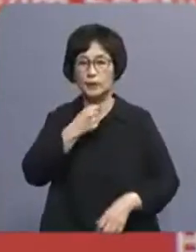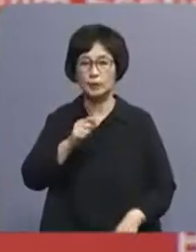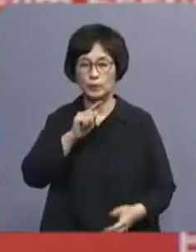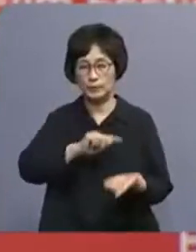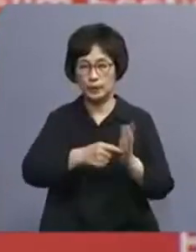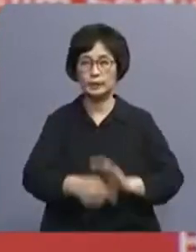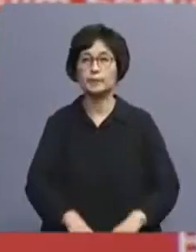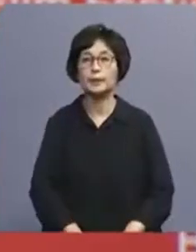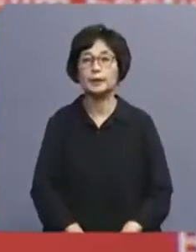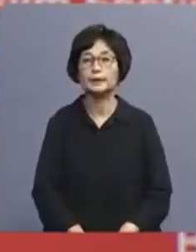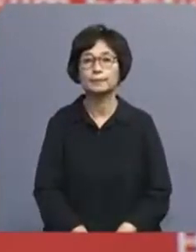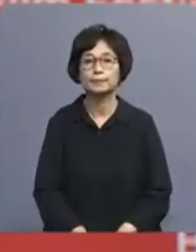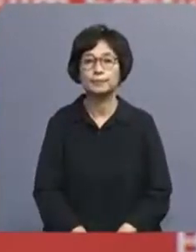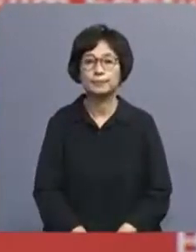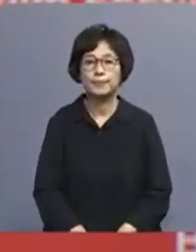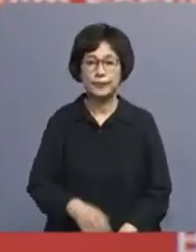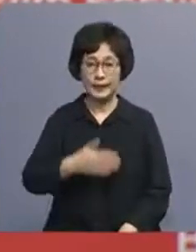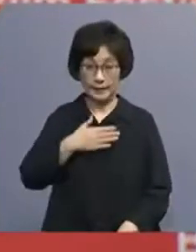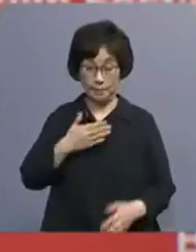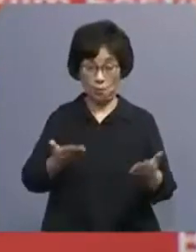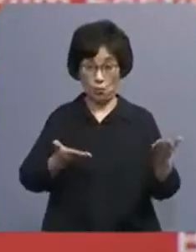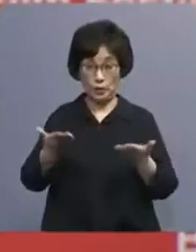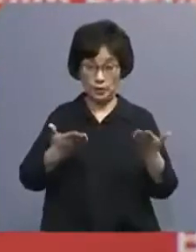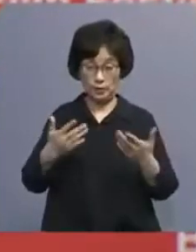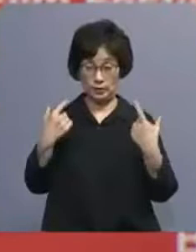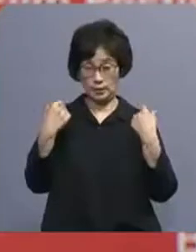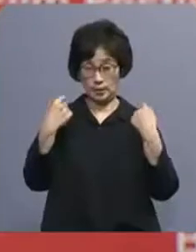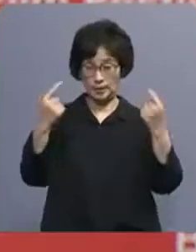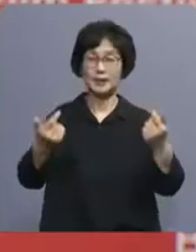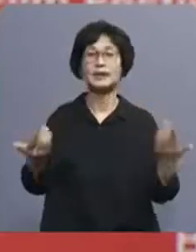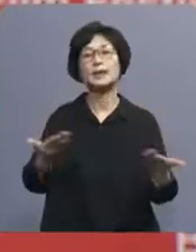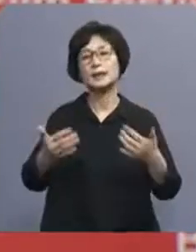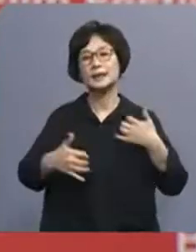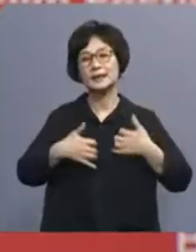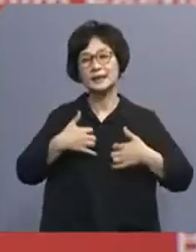still enjoying being an actor. So